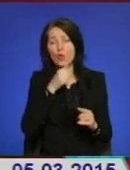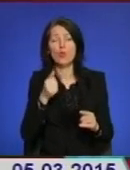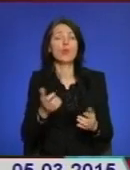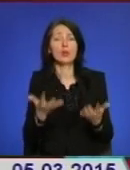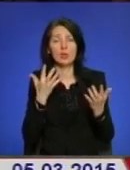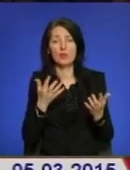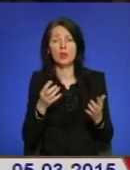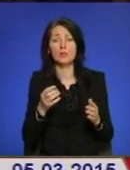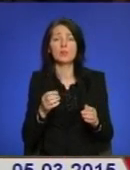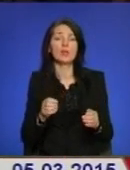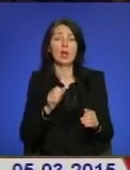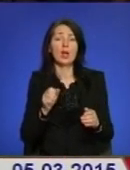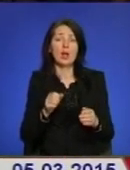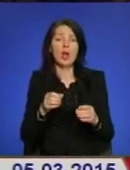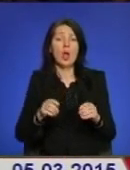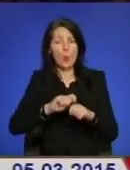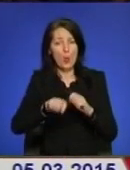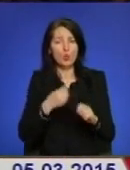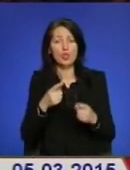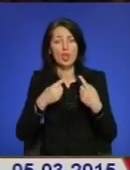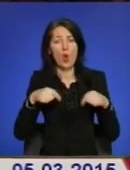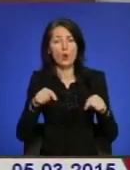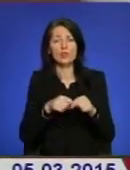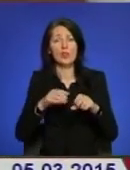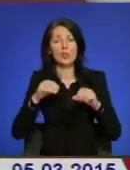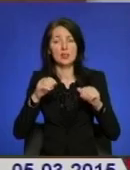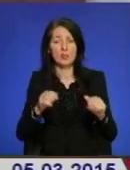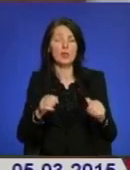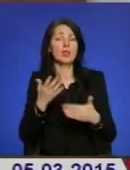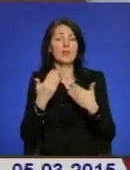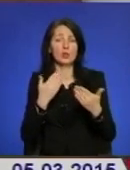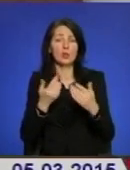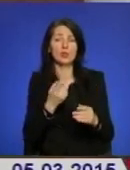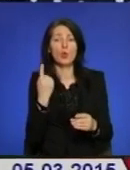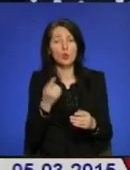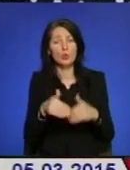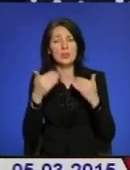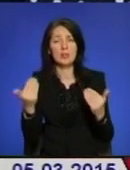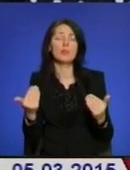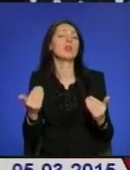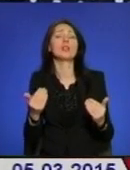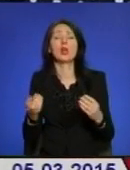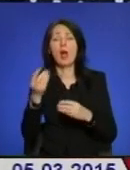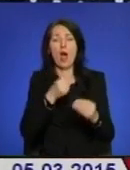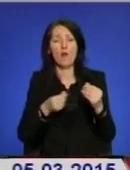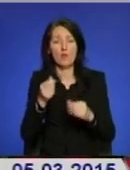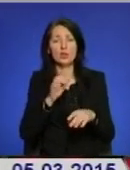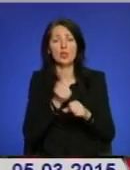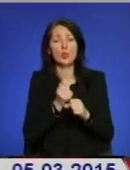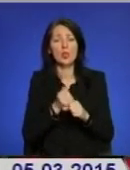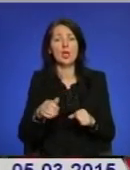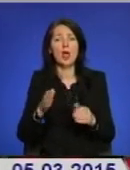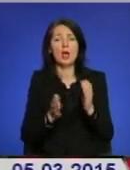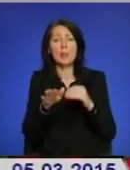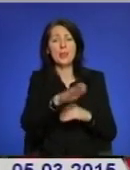сфері земельних відносин. Одну з найбільших афер тепер колишні посадовці провели на території парку Загребелля, що у Тернополі. В ході